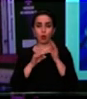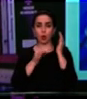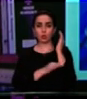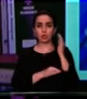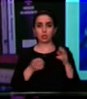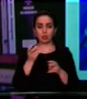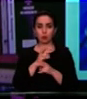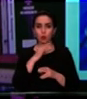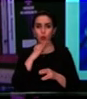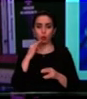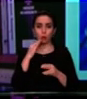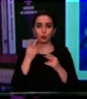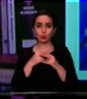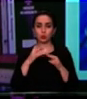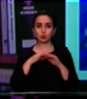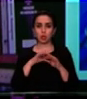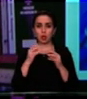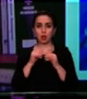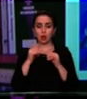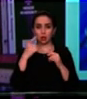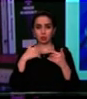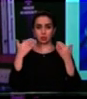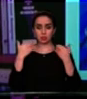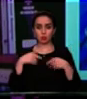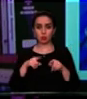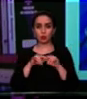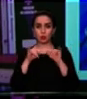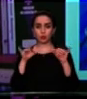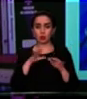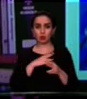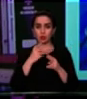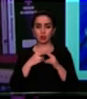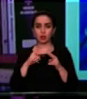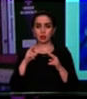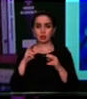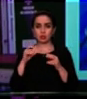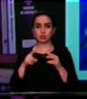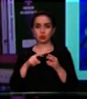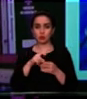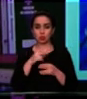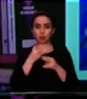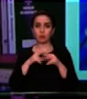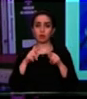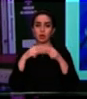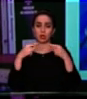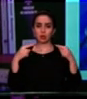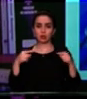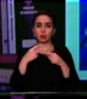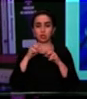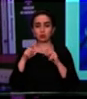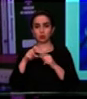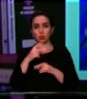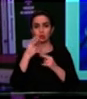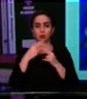ko'p hujayrali organizmlar rivojlangan, ya'ni kovakchiliklar, yassi chuvalchanglar, keyinchalik esa halqali